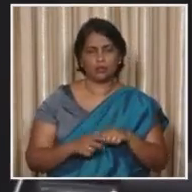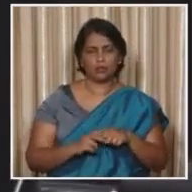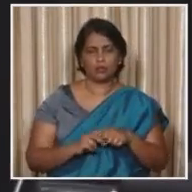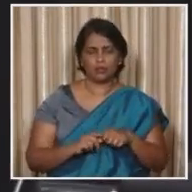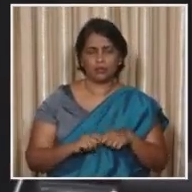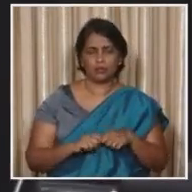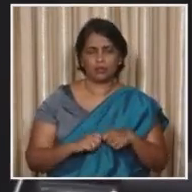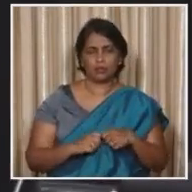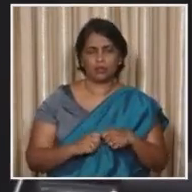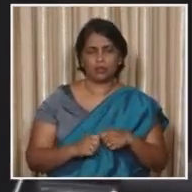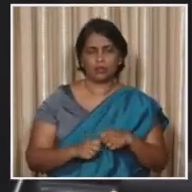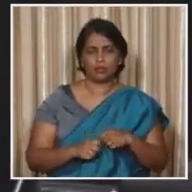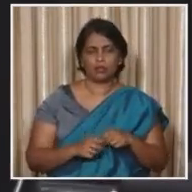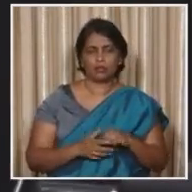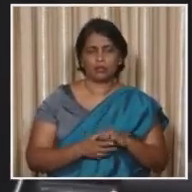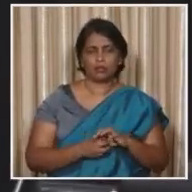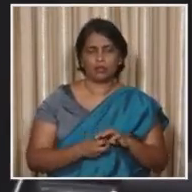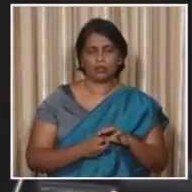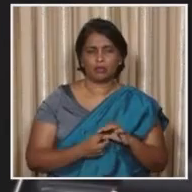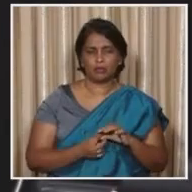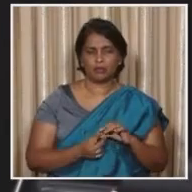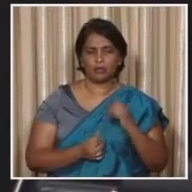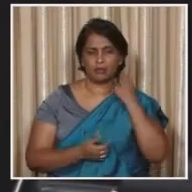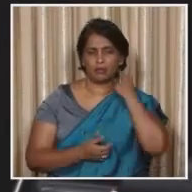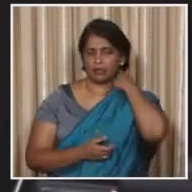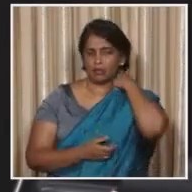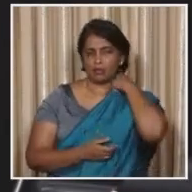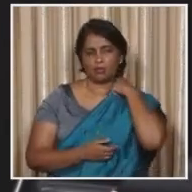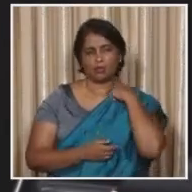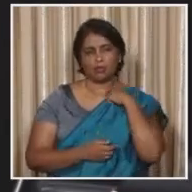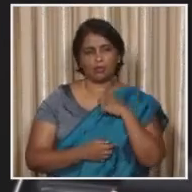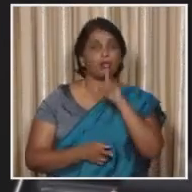අයිතියක් තියෙනවා. හරිද ඔබතුමා කතානායක වෙලානේ දැන්.